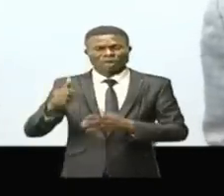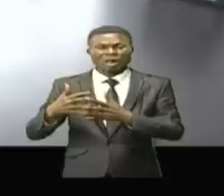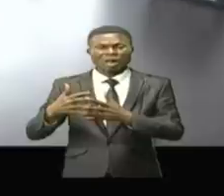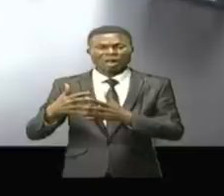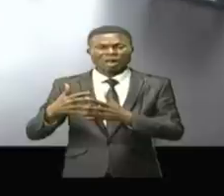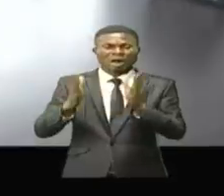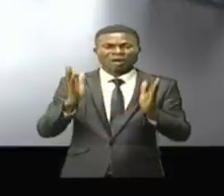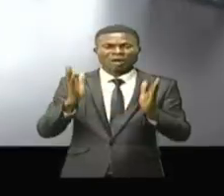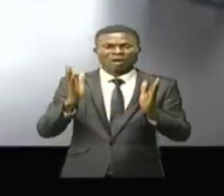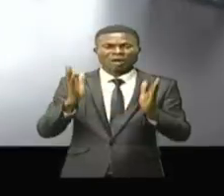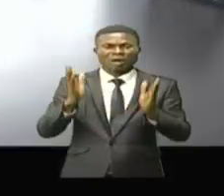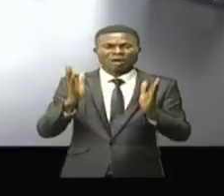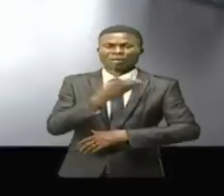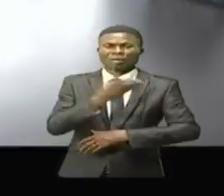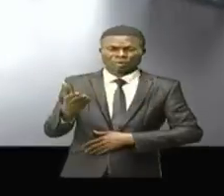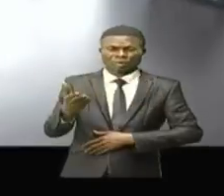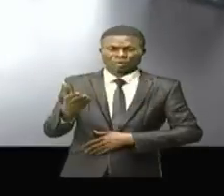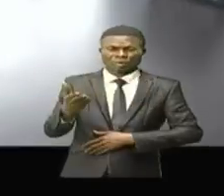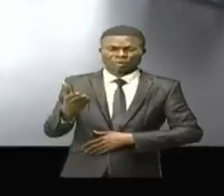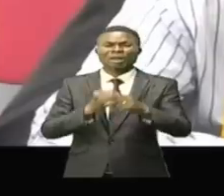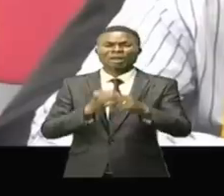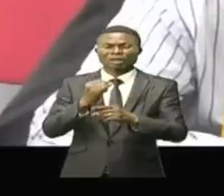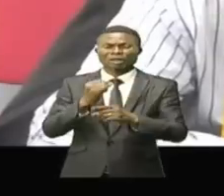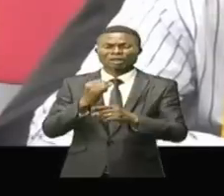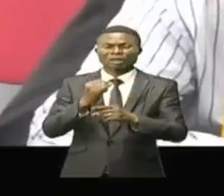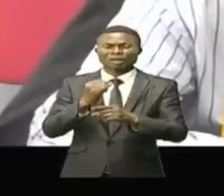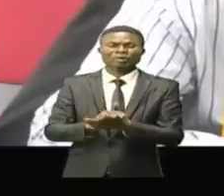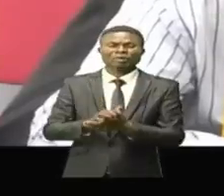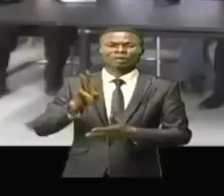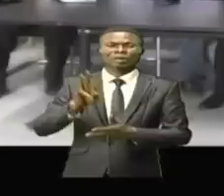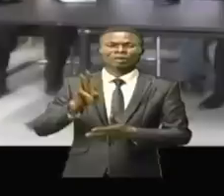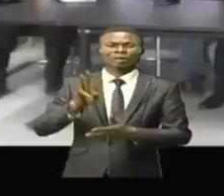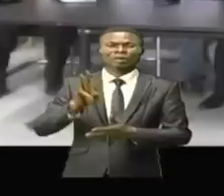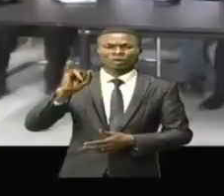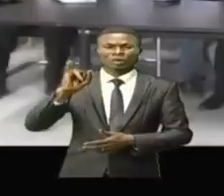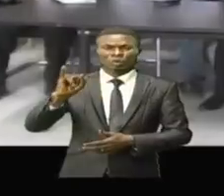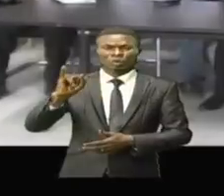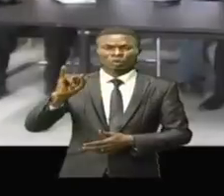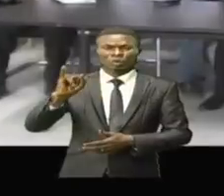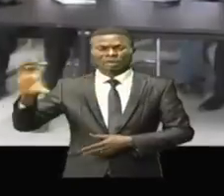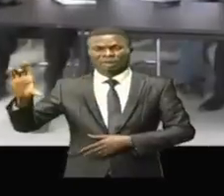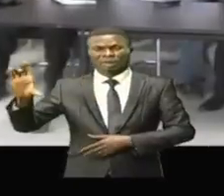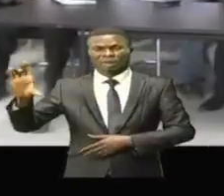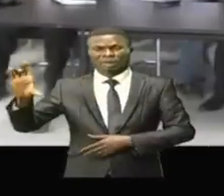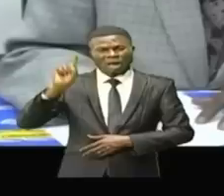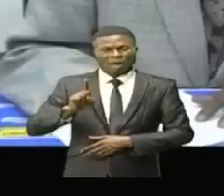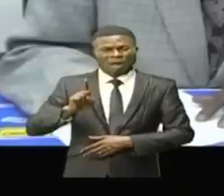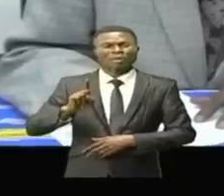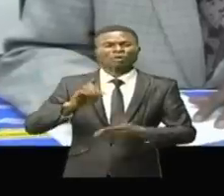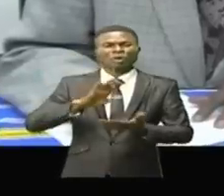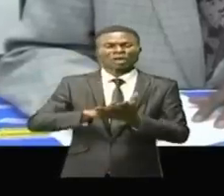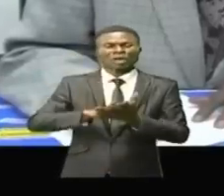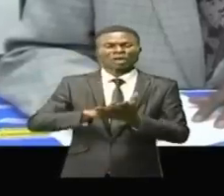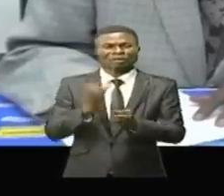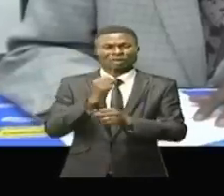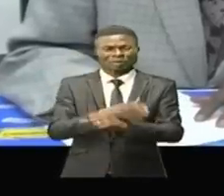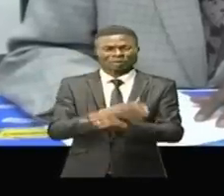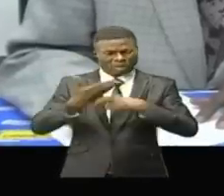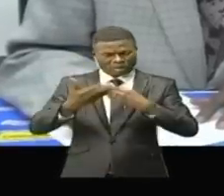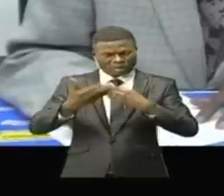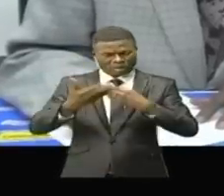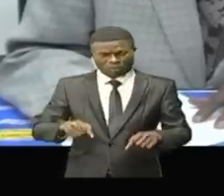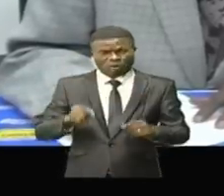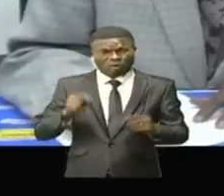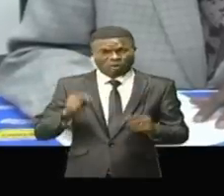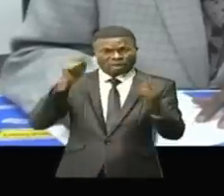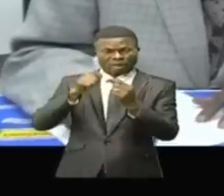Institute Management International, WIMI en sigle, veut étendre sa présence en RDC et c'est le motif de la